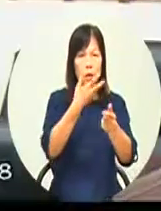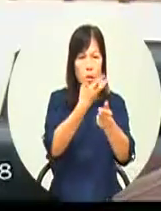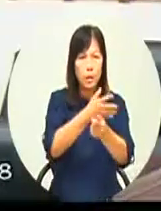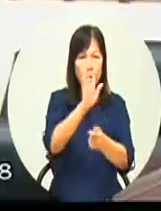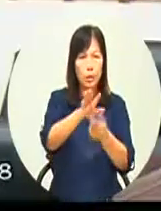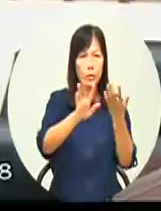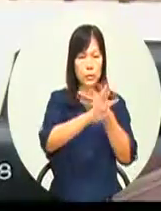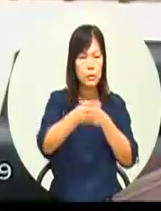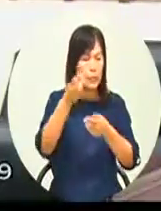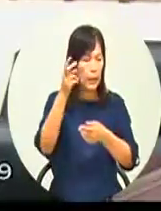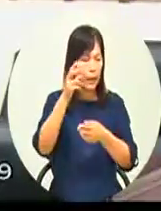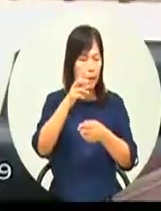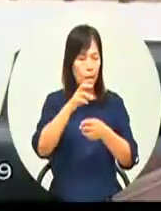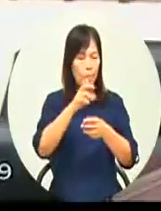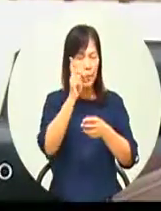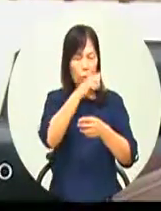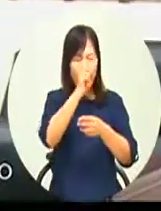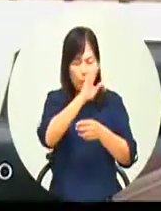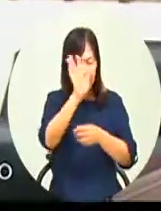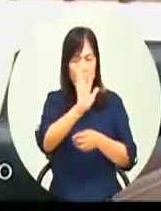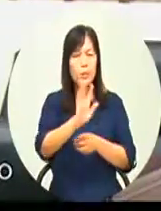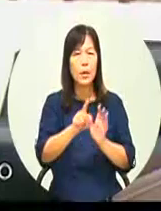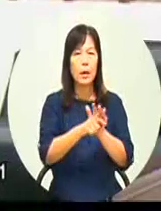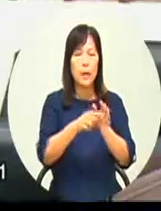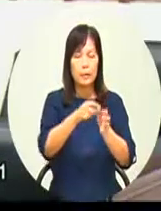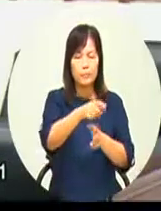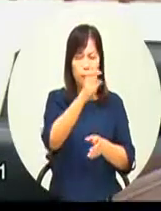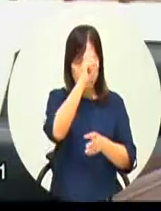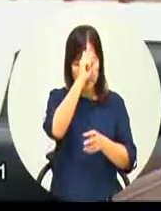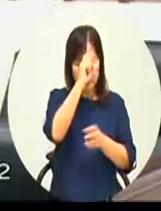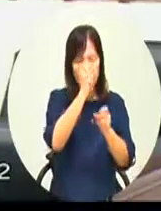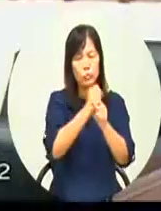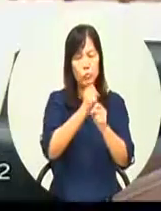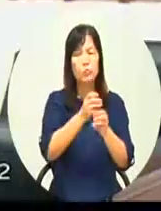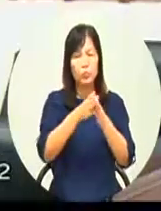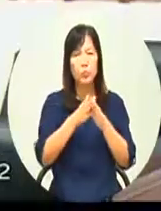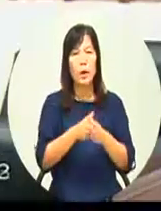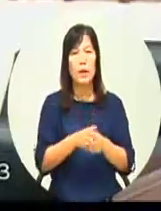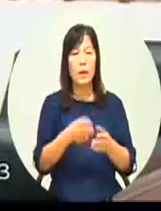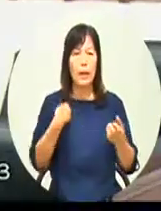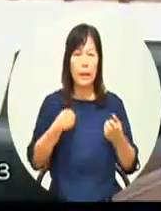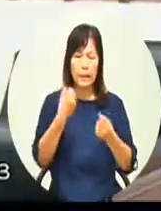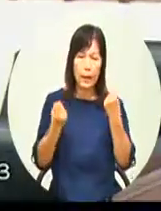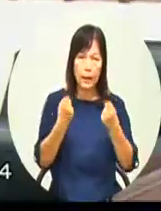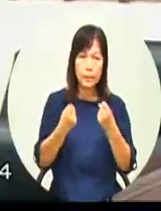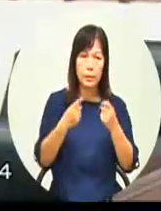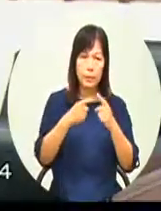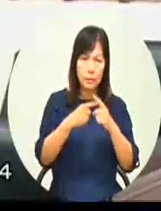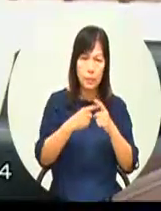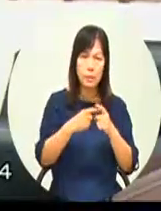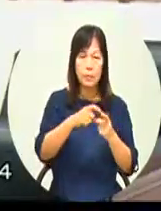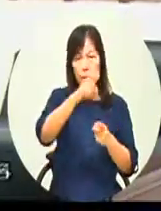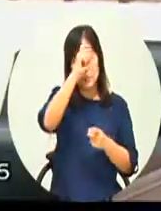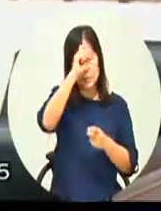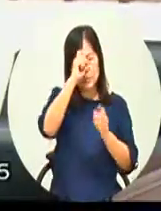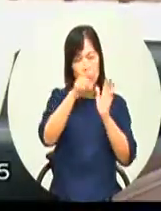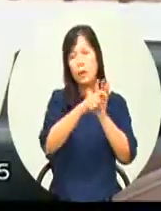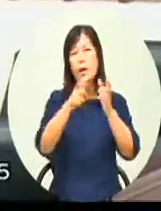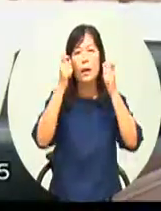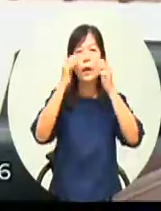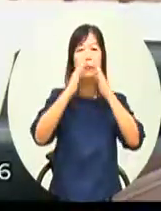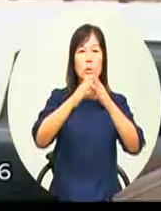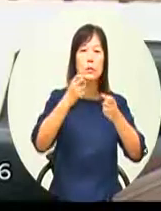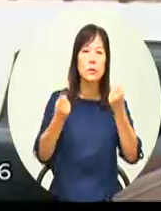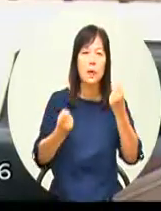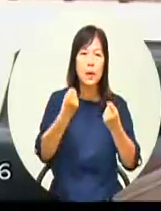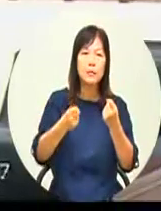其他的声音出来，希望交通局这边好好的作业。那其实开车的民众都很希望我们在高雄市开车有